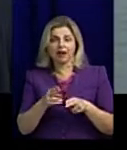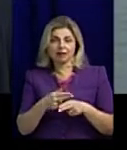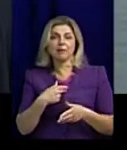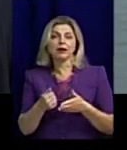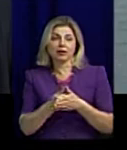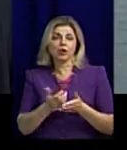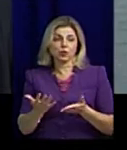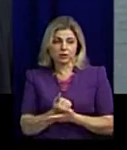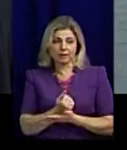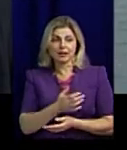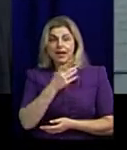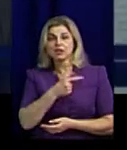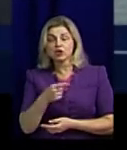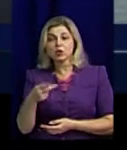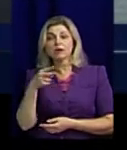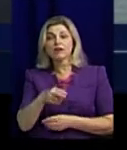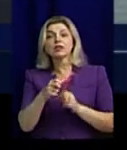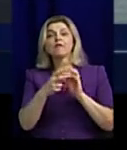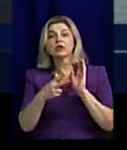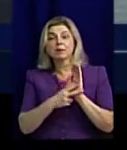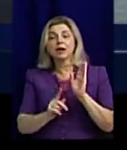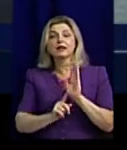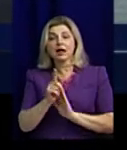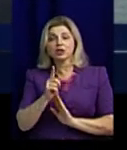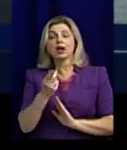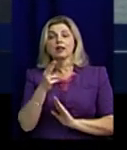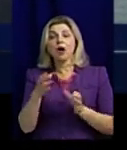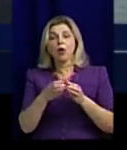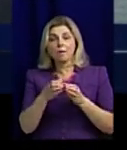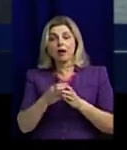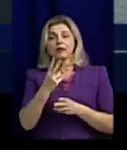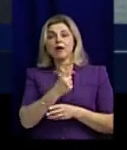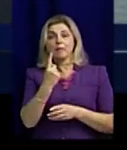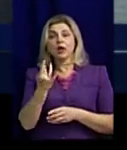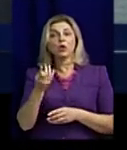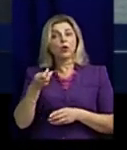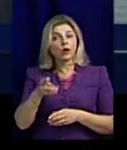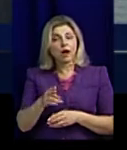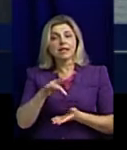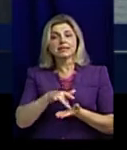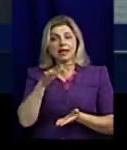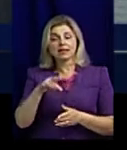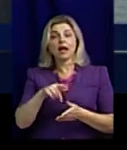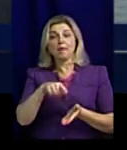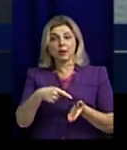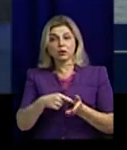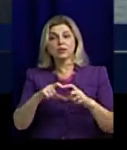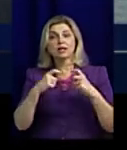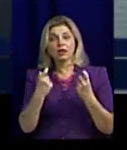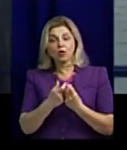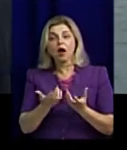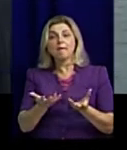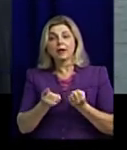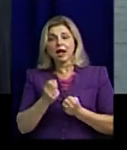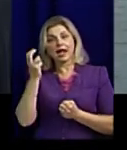Сезон 2018-2019 розпочнеться для команди Руслана Забранського 21 липня. На центральному міському стадіоні корабели